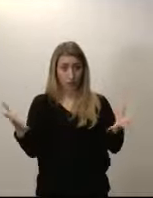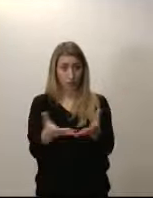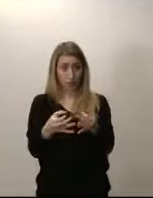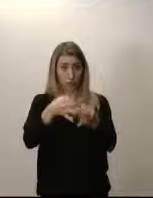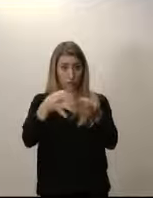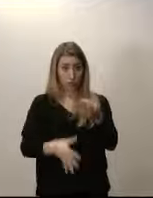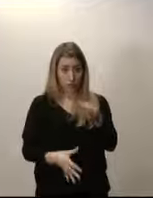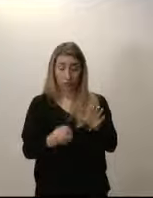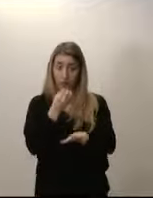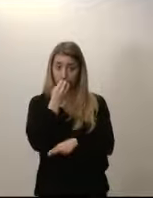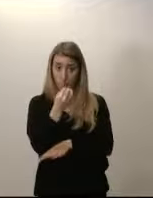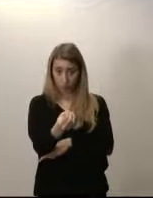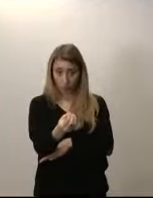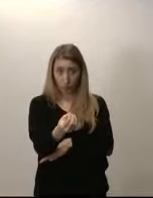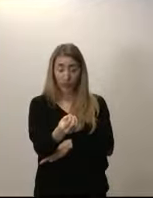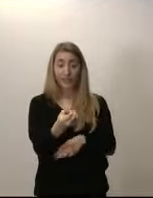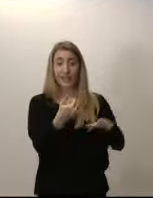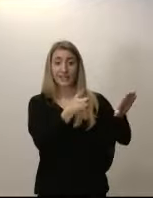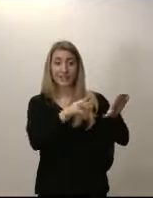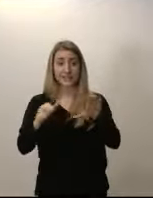résultat très bon de